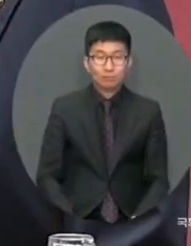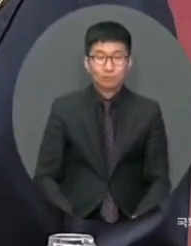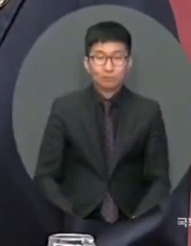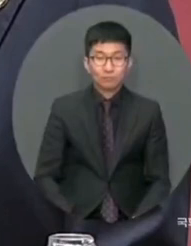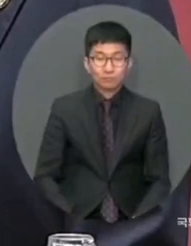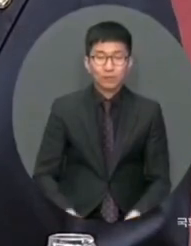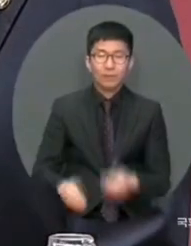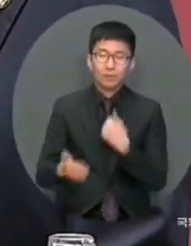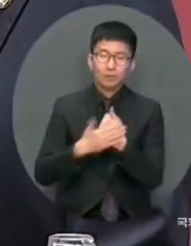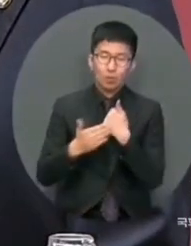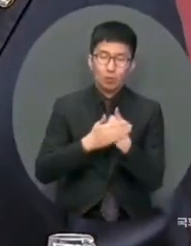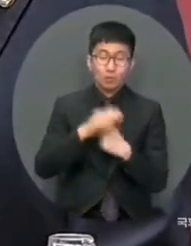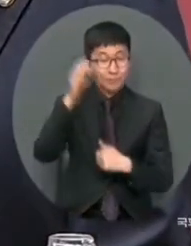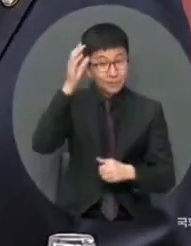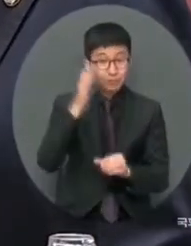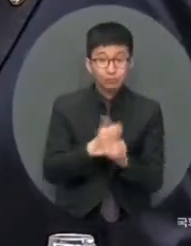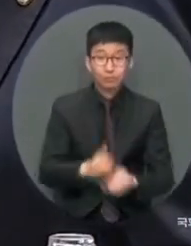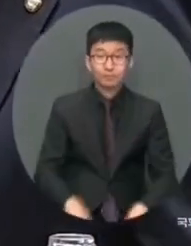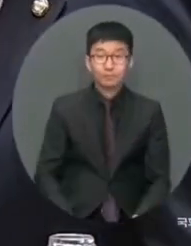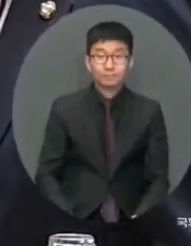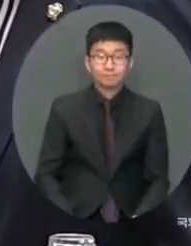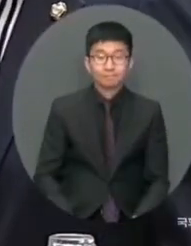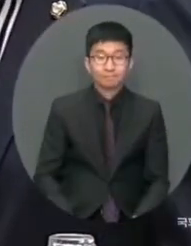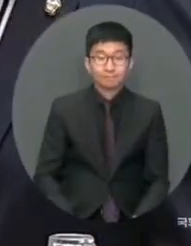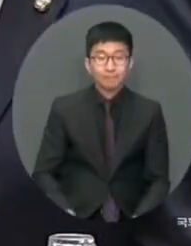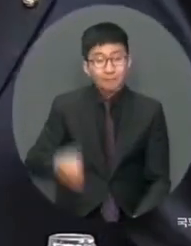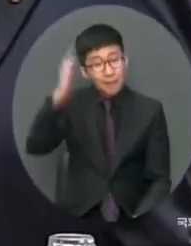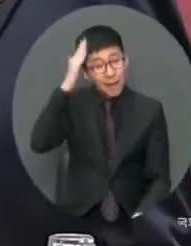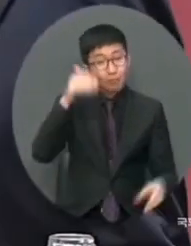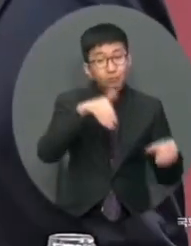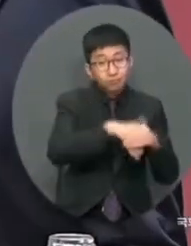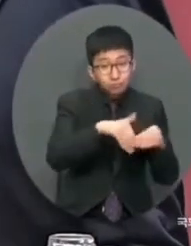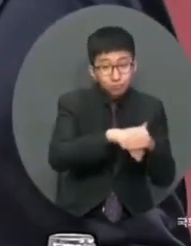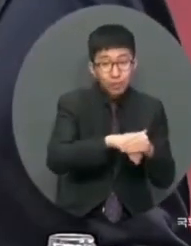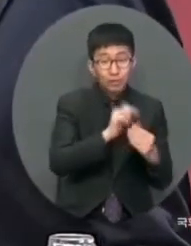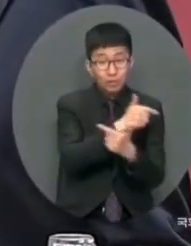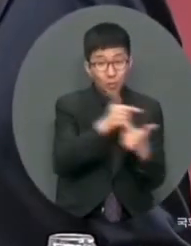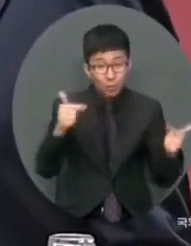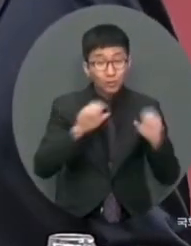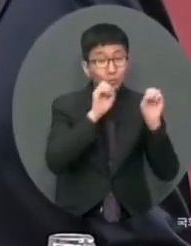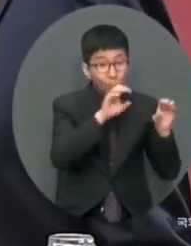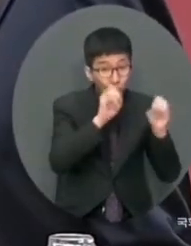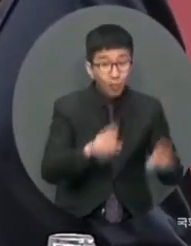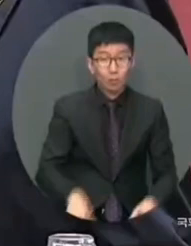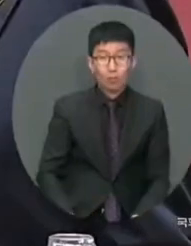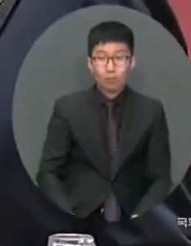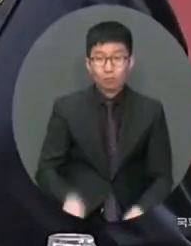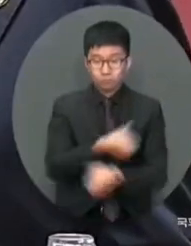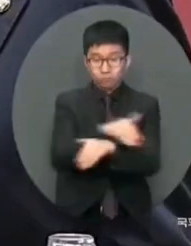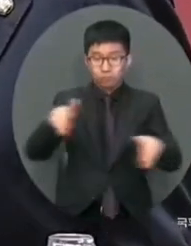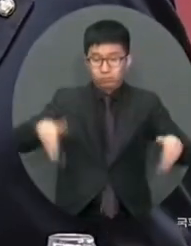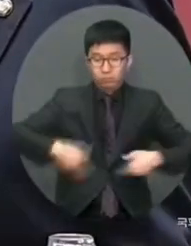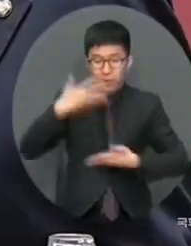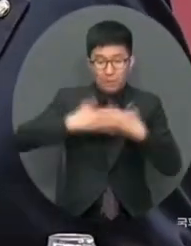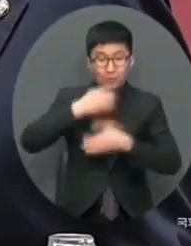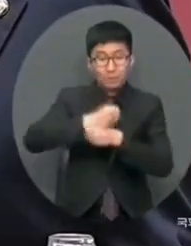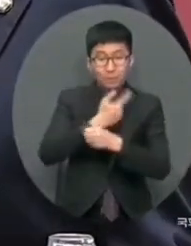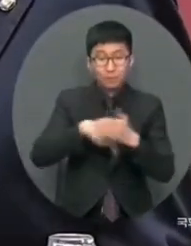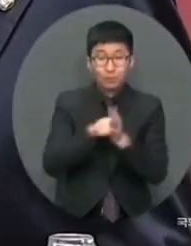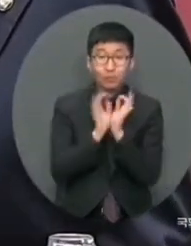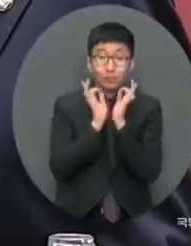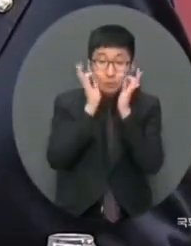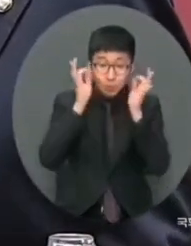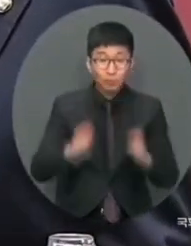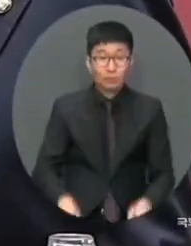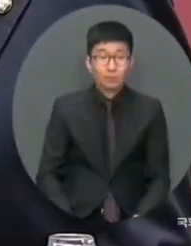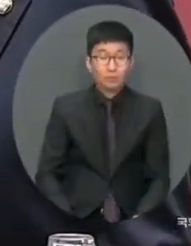보고가 될 것이다. 저는 그렇게 믿고 있습니다. K 콘텐츠를 많이 알리고 또 공정한 방송을 위해서 뭐 여러 가지 노력들을